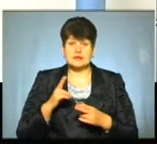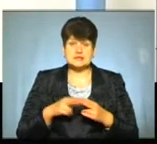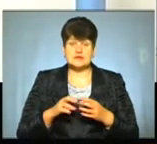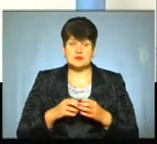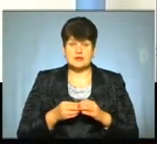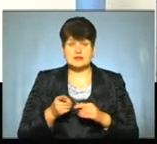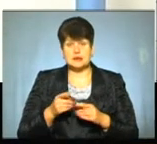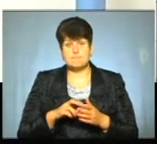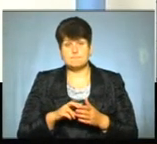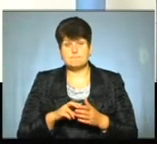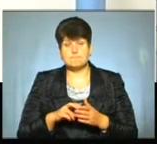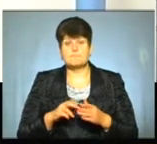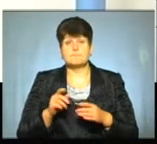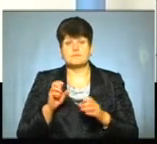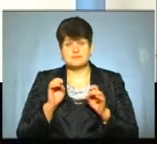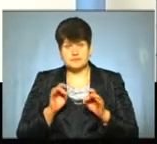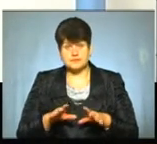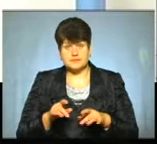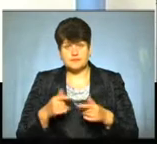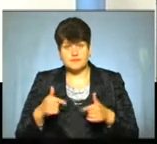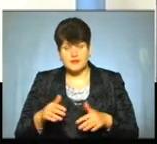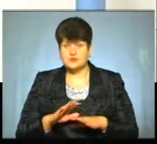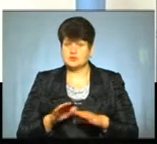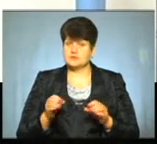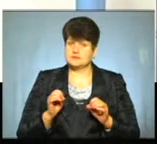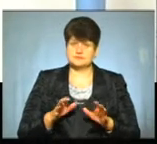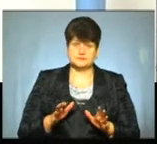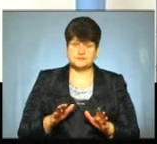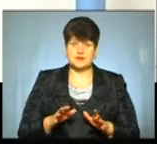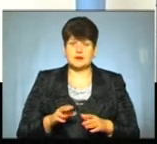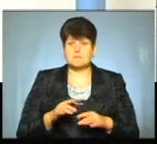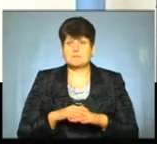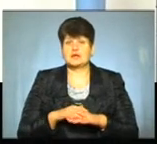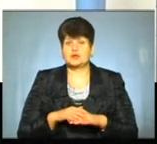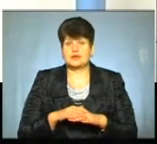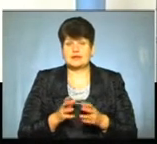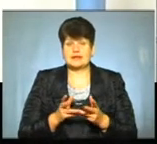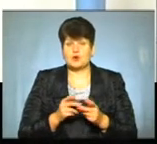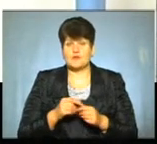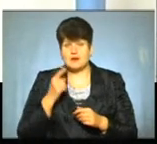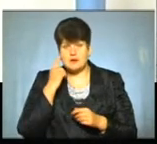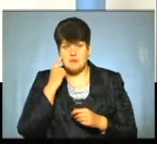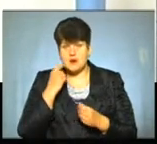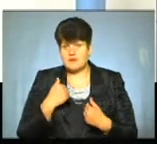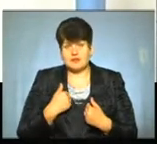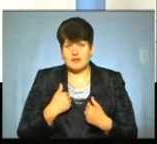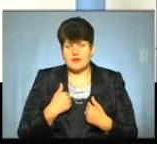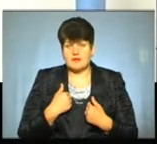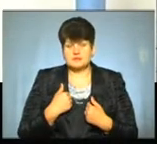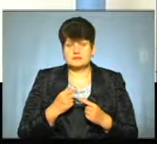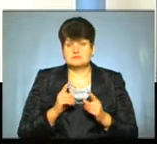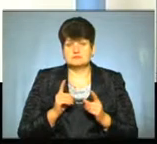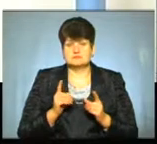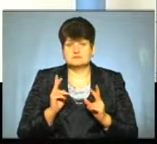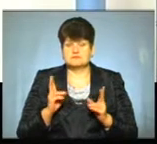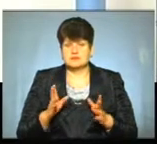остаточний результат. Чи ти пройшов сертифікацію, чи ти її не пройшов. Методики нарахування балів нам